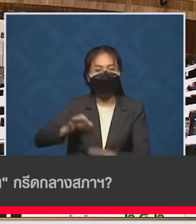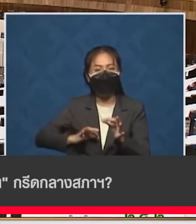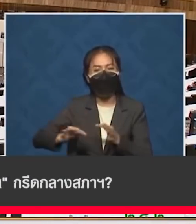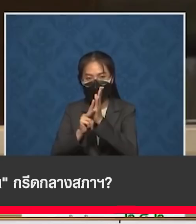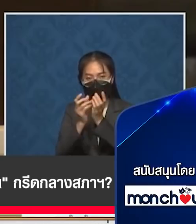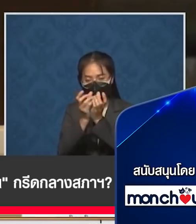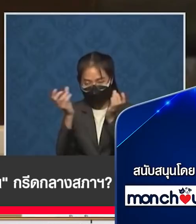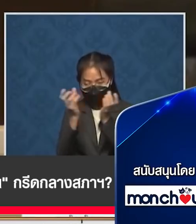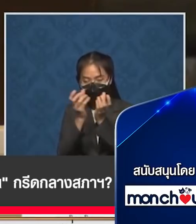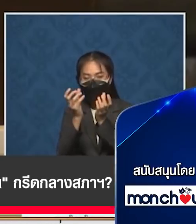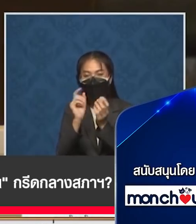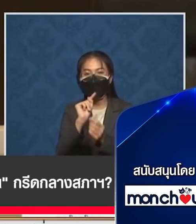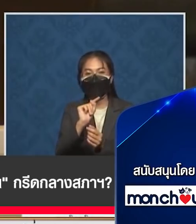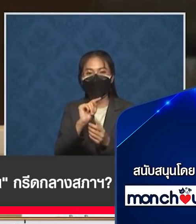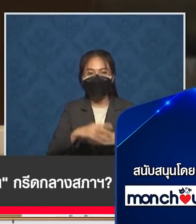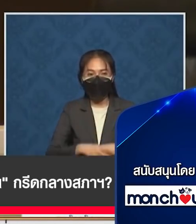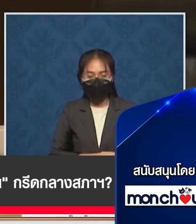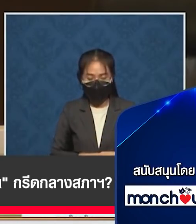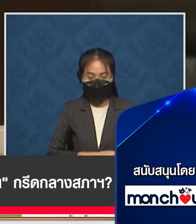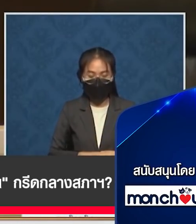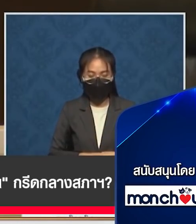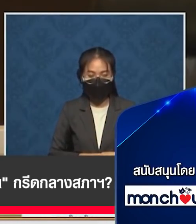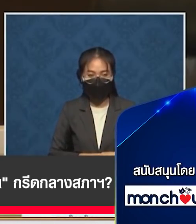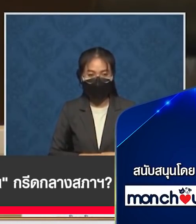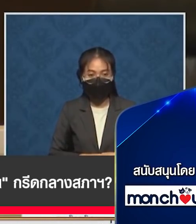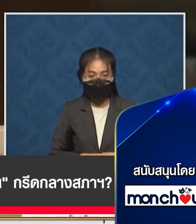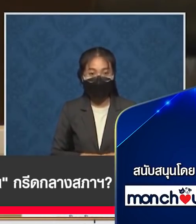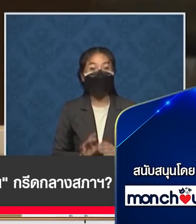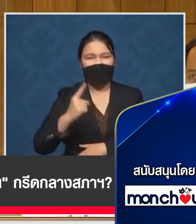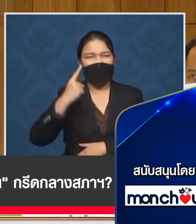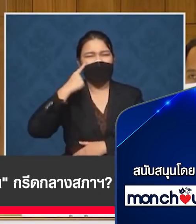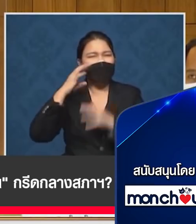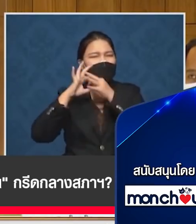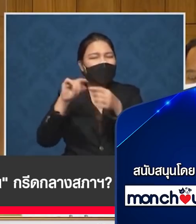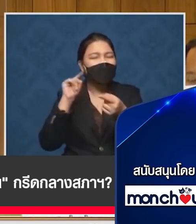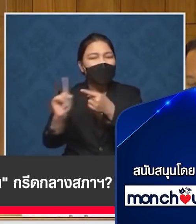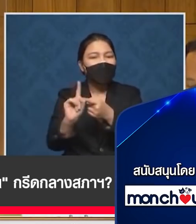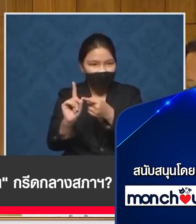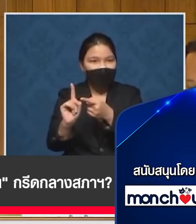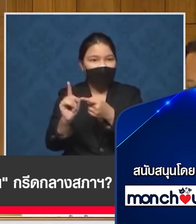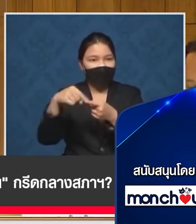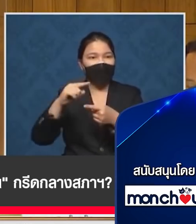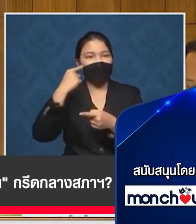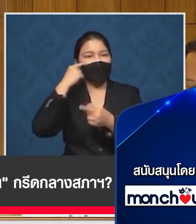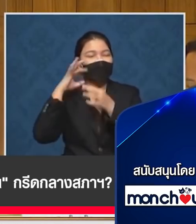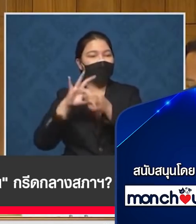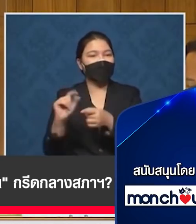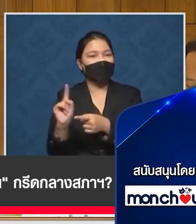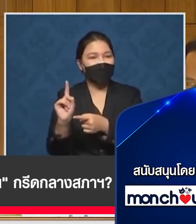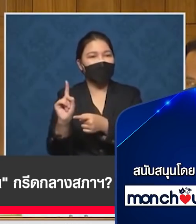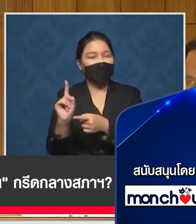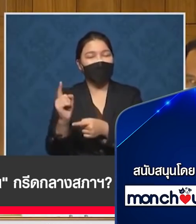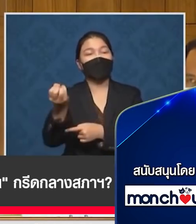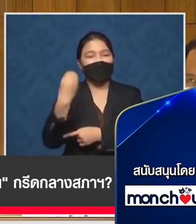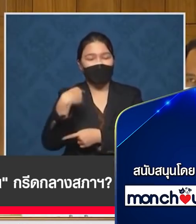าเกิดขึ้นทั้งกระแสวิพากษ์วิจารณ์ความเหมาะสมในการเปิดโอกาสพื้นที่ให้นายปิยบุตรแสงกนกกุลเลขาธิการคณะก้าวหน้